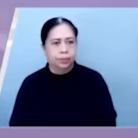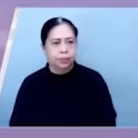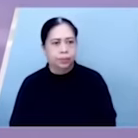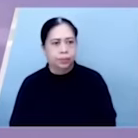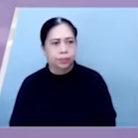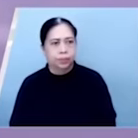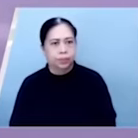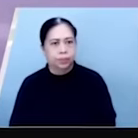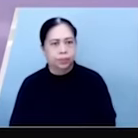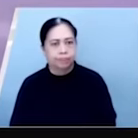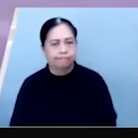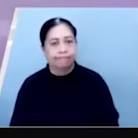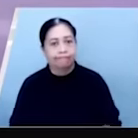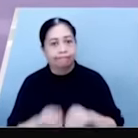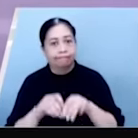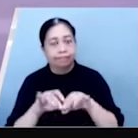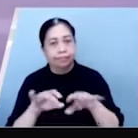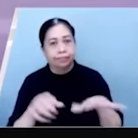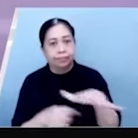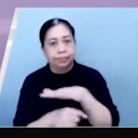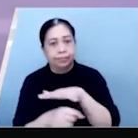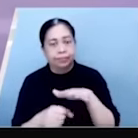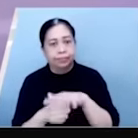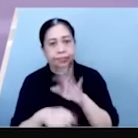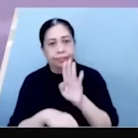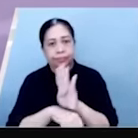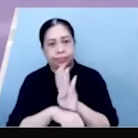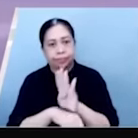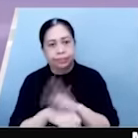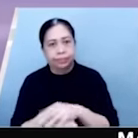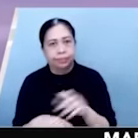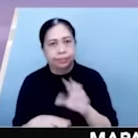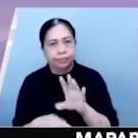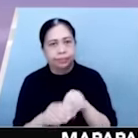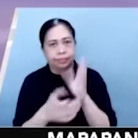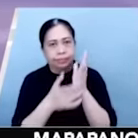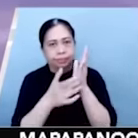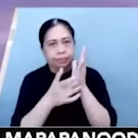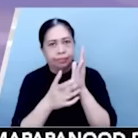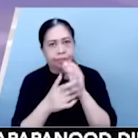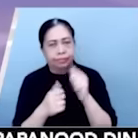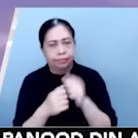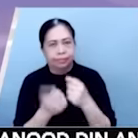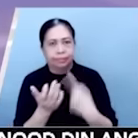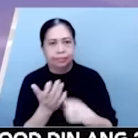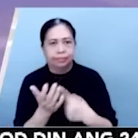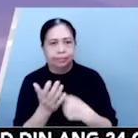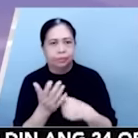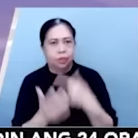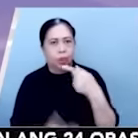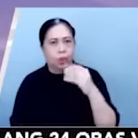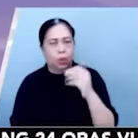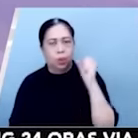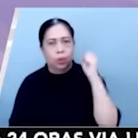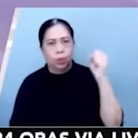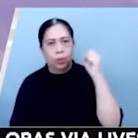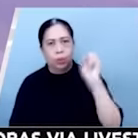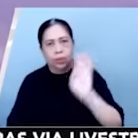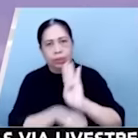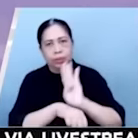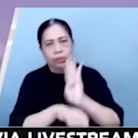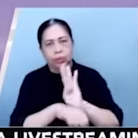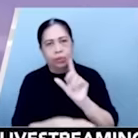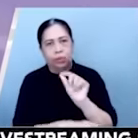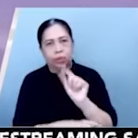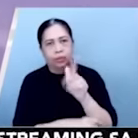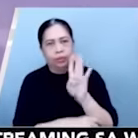Dahil lumalawak na ang sakop ng pagnenegosyo, kabilang ang digital technology sa mga tinalakay sa Go Negosyo Women's Summit 2024.